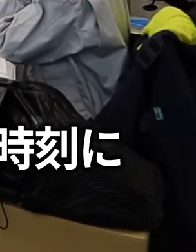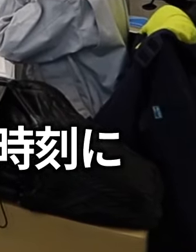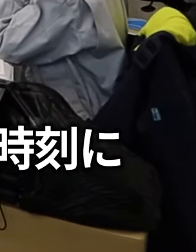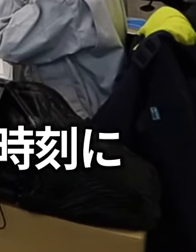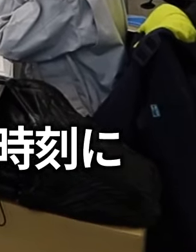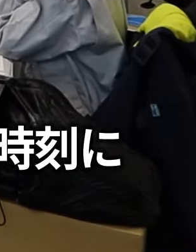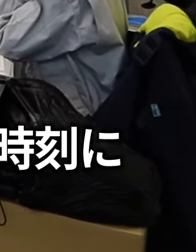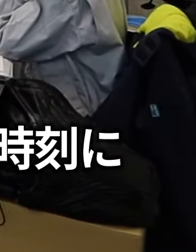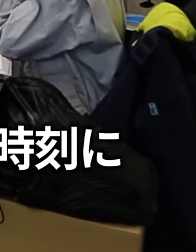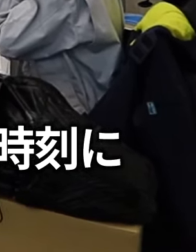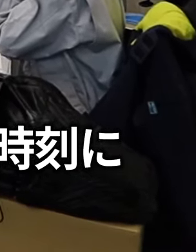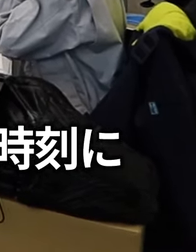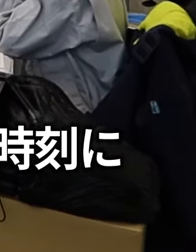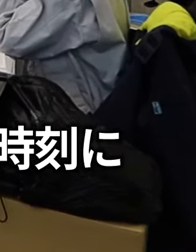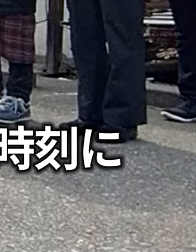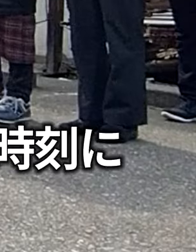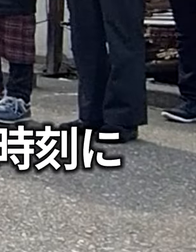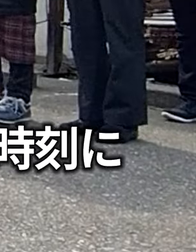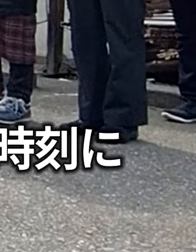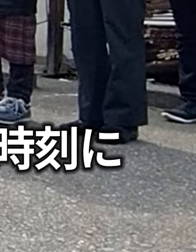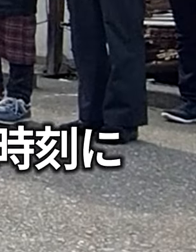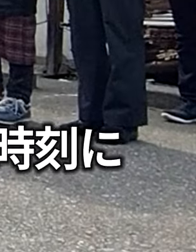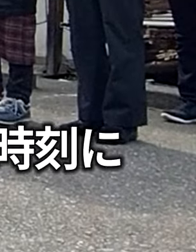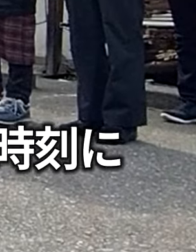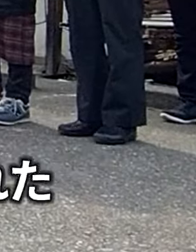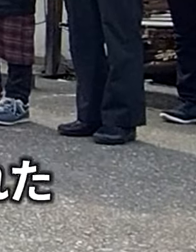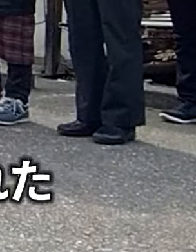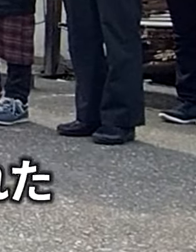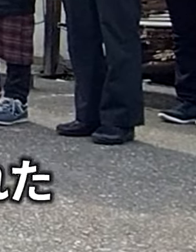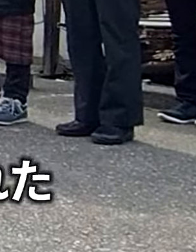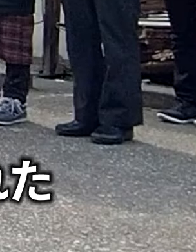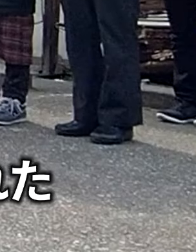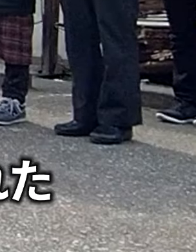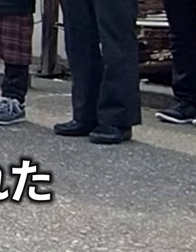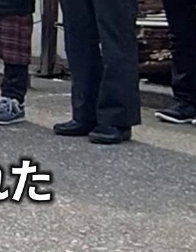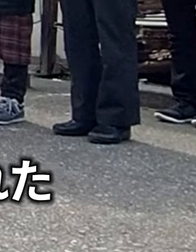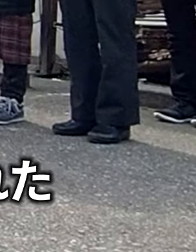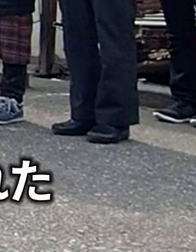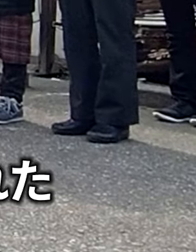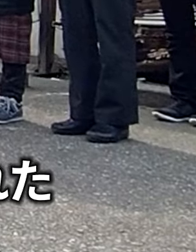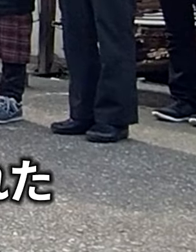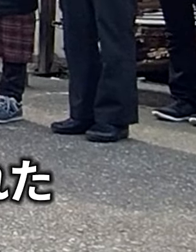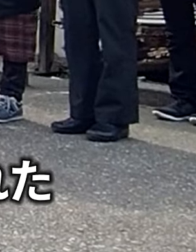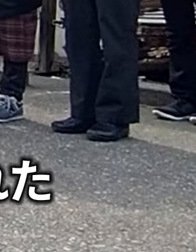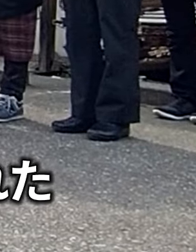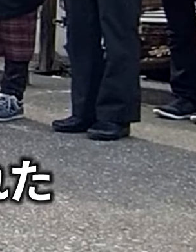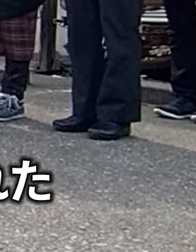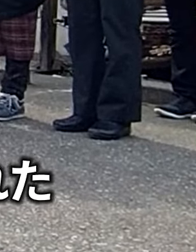皆様、黙祷をお願いいたします。